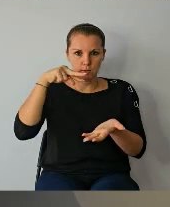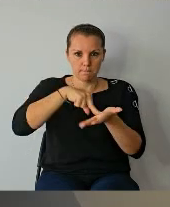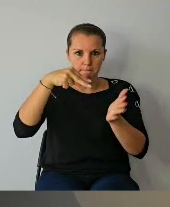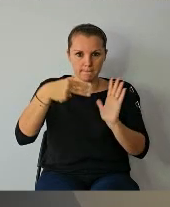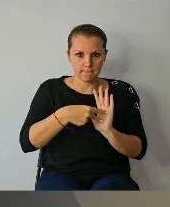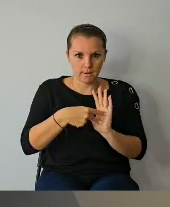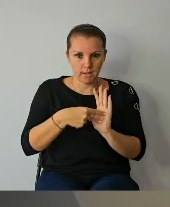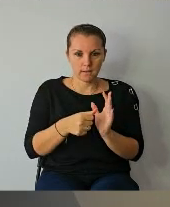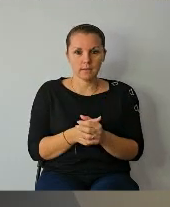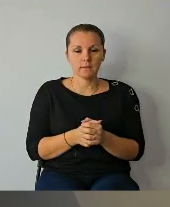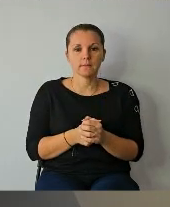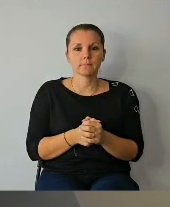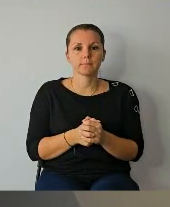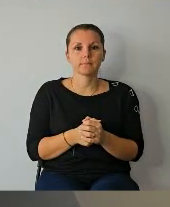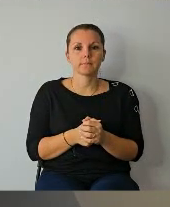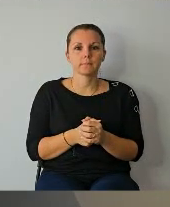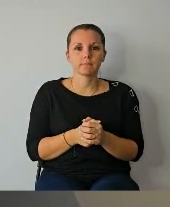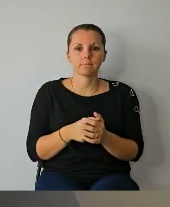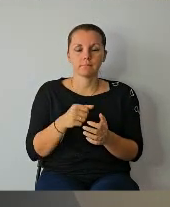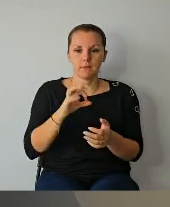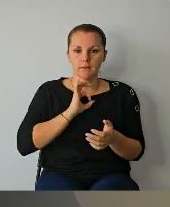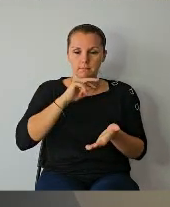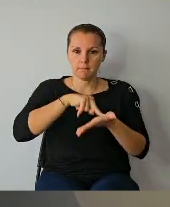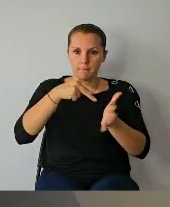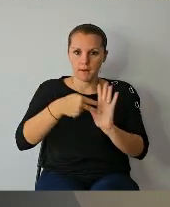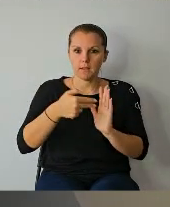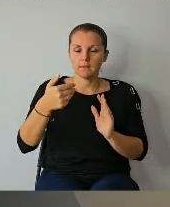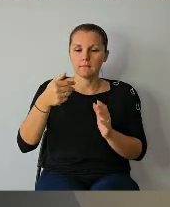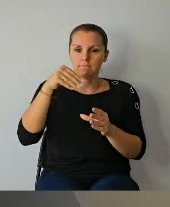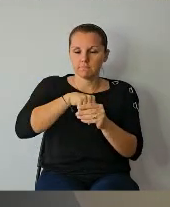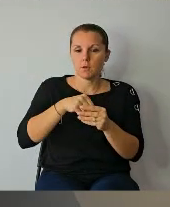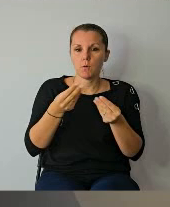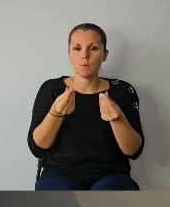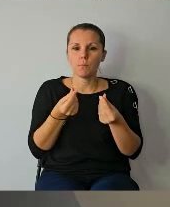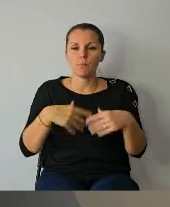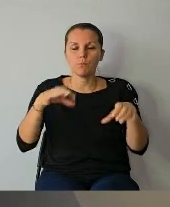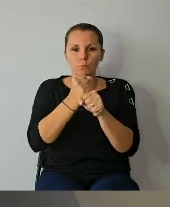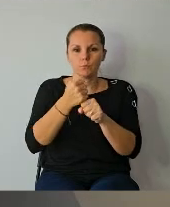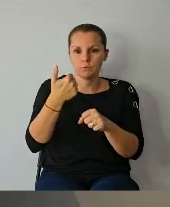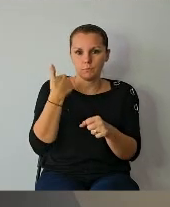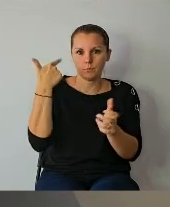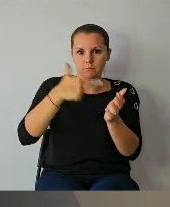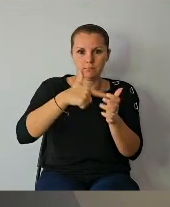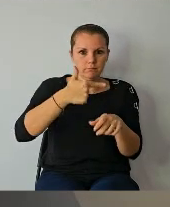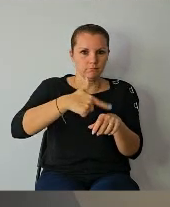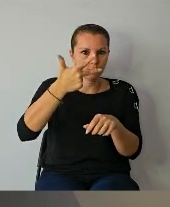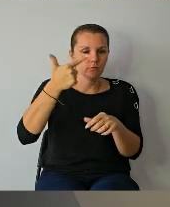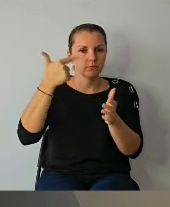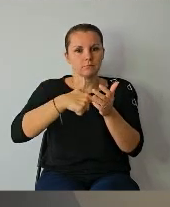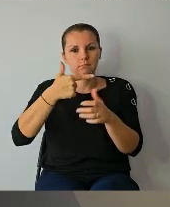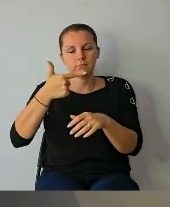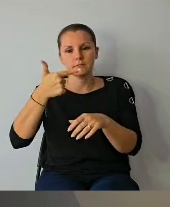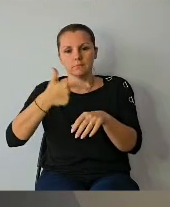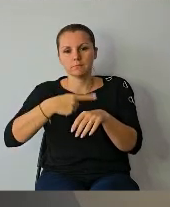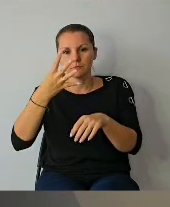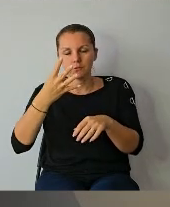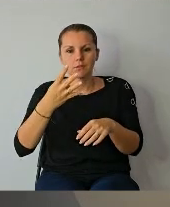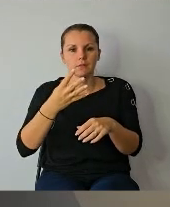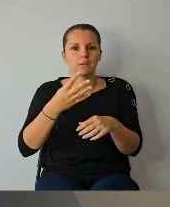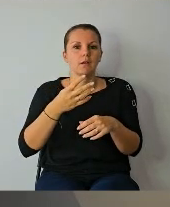to zadania w budżecie zarówno roku 2023, jak i 2024. W związku z